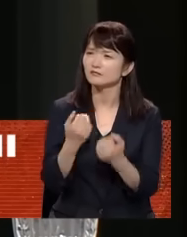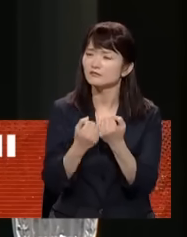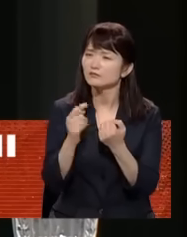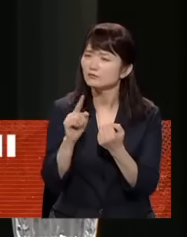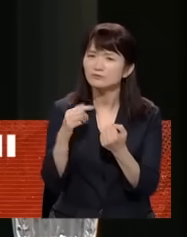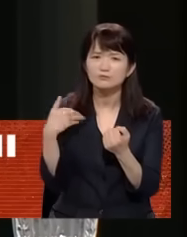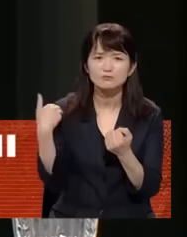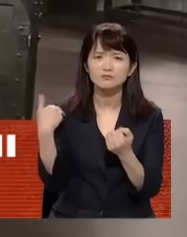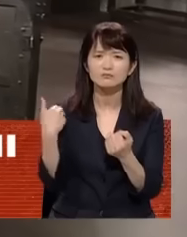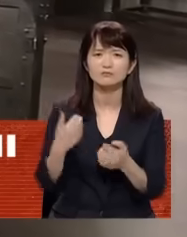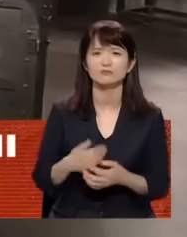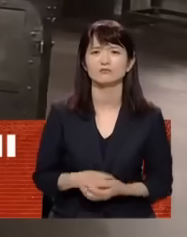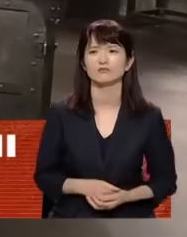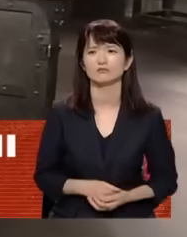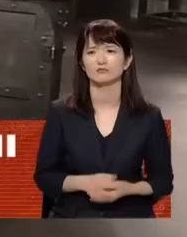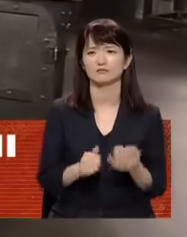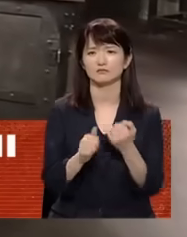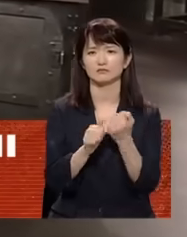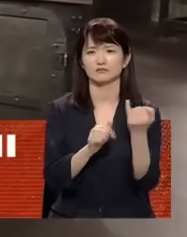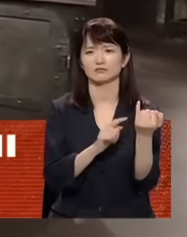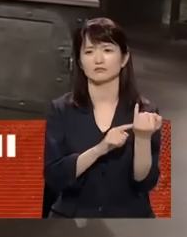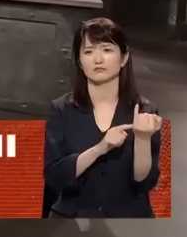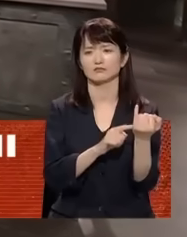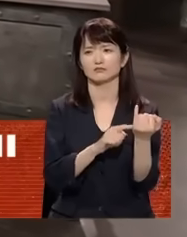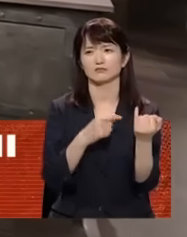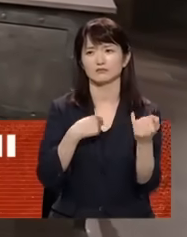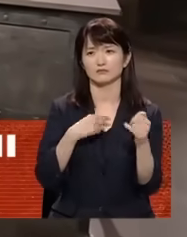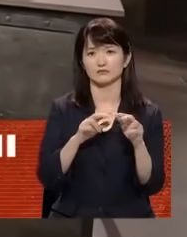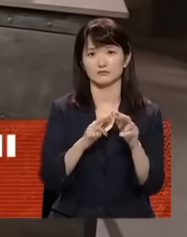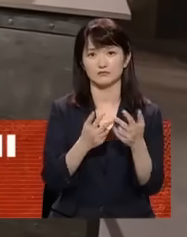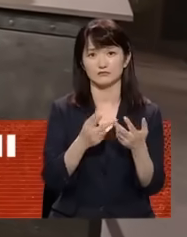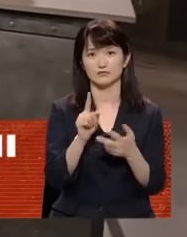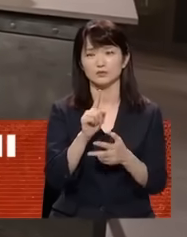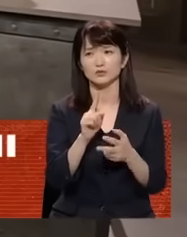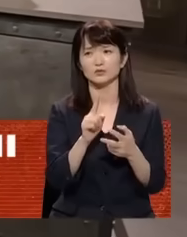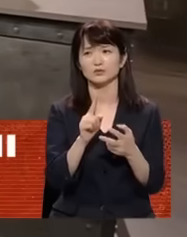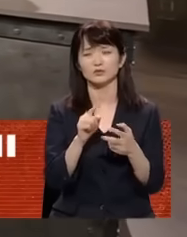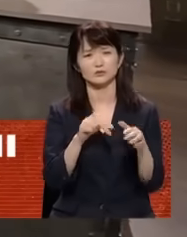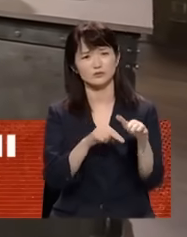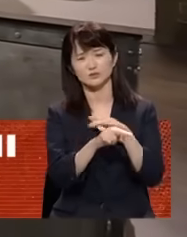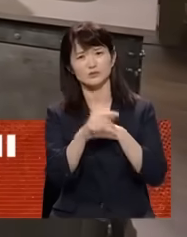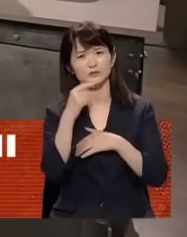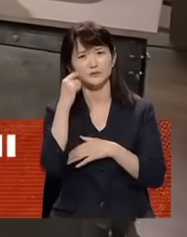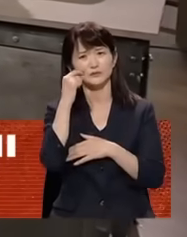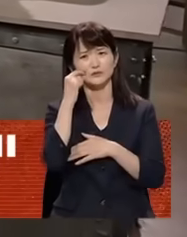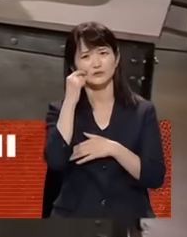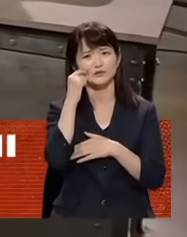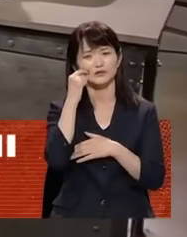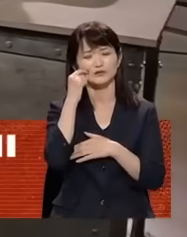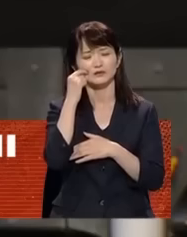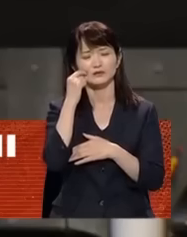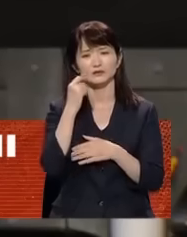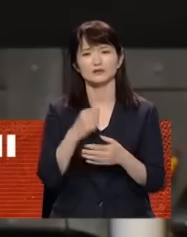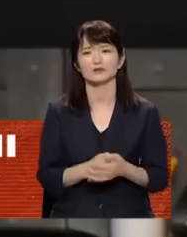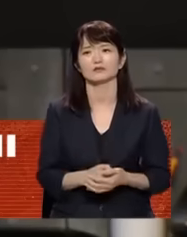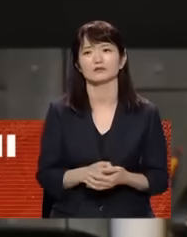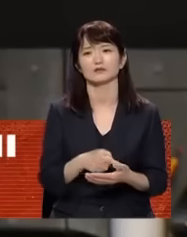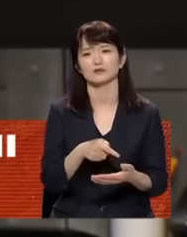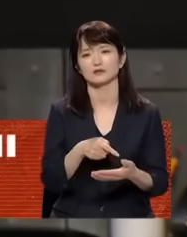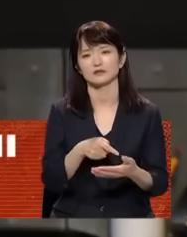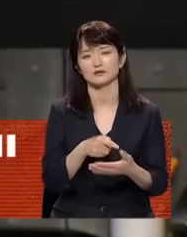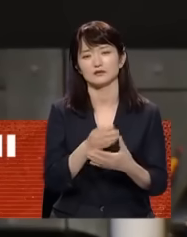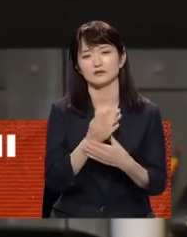무슨 소리에 도대체 아내분도 본인도 어떻게 좀 빠져나가기 어려운 상황이 좀 무기력해지면서 이런 일들이 좀 이어진 거